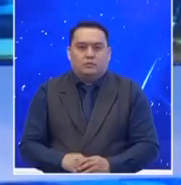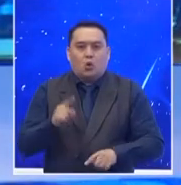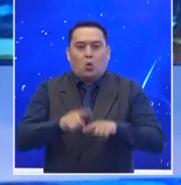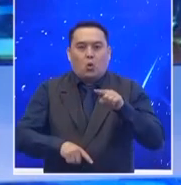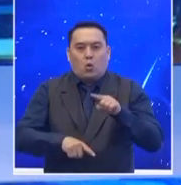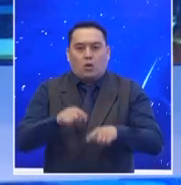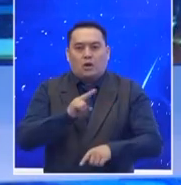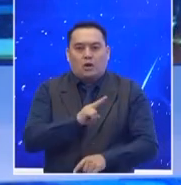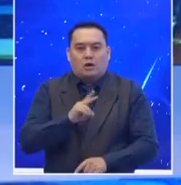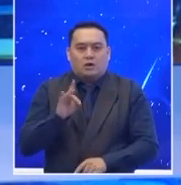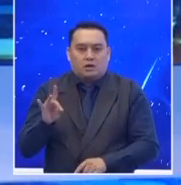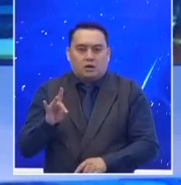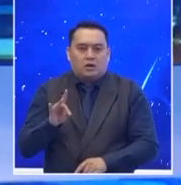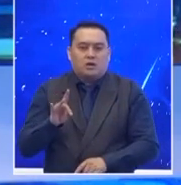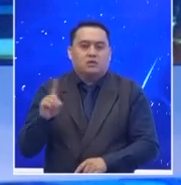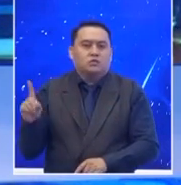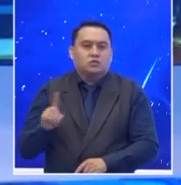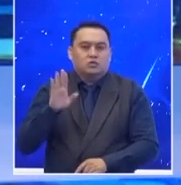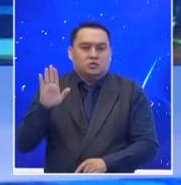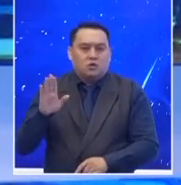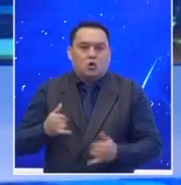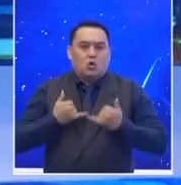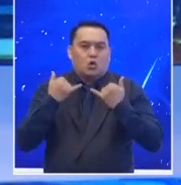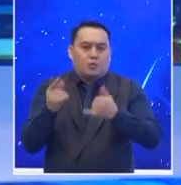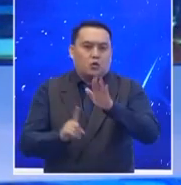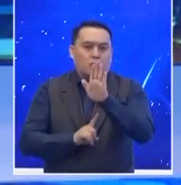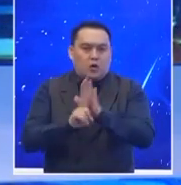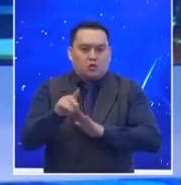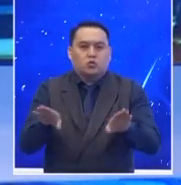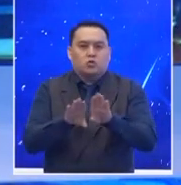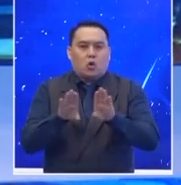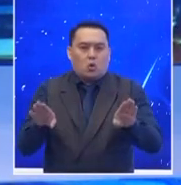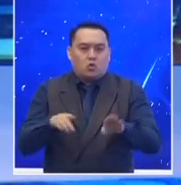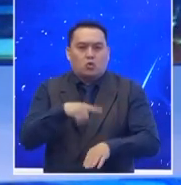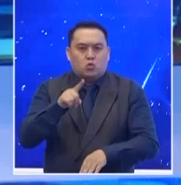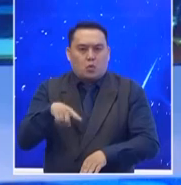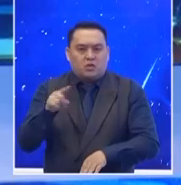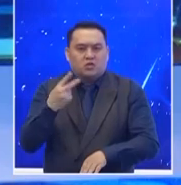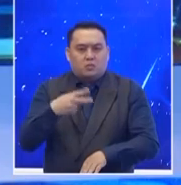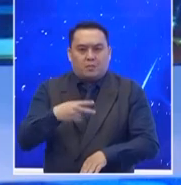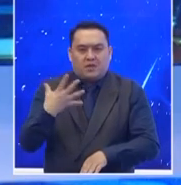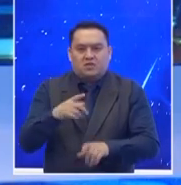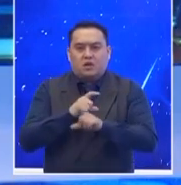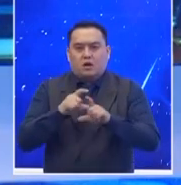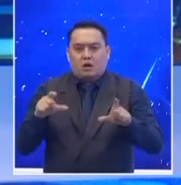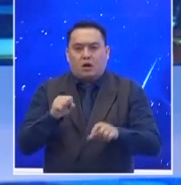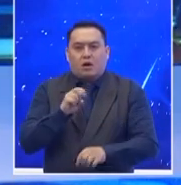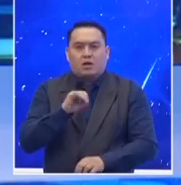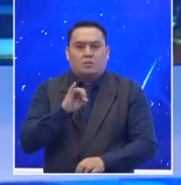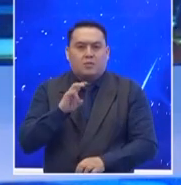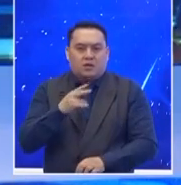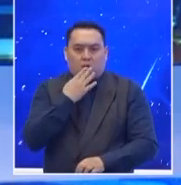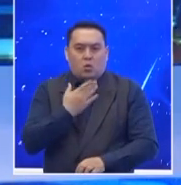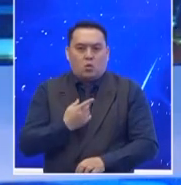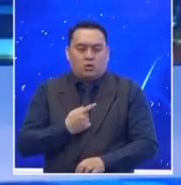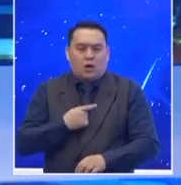Отансүйгіштік ең әуелі Қазақстан Республикасының рәміздерін құрметтеуден басталады. Дәл осындай ұранмен нөмірі 25-ші мектепте Айбын әскери